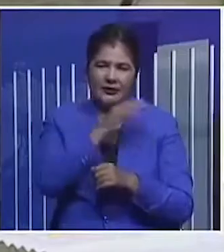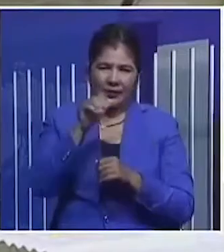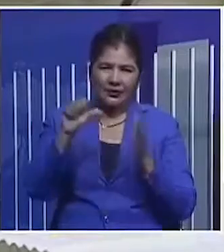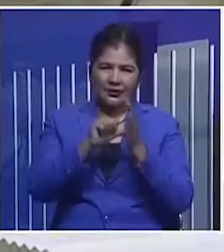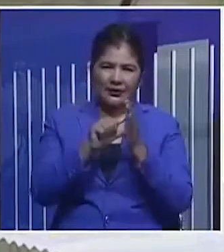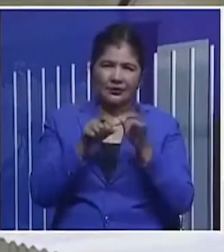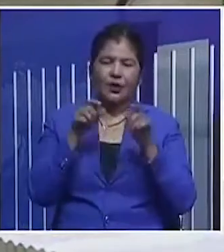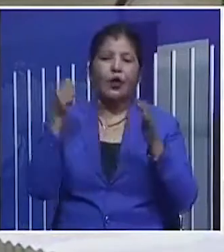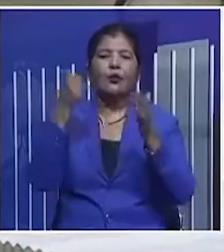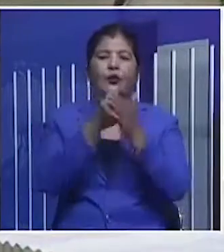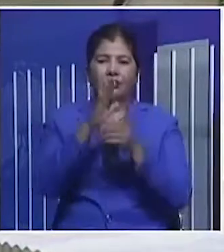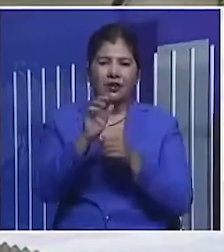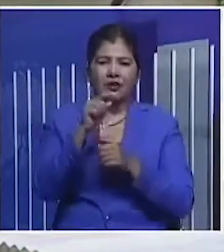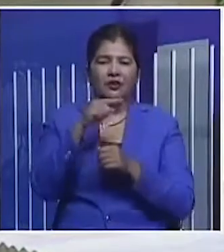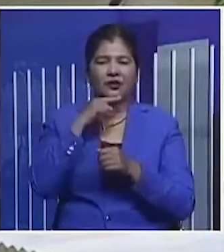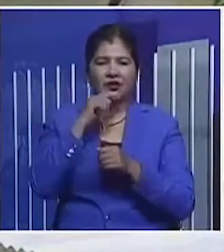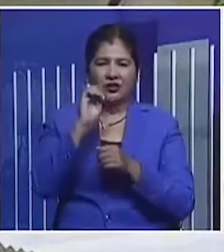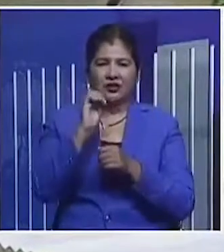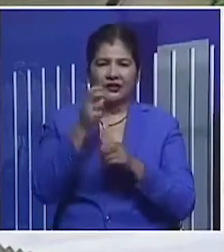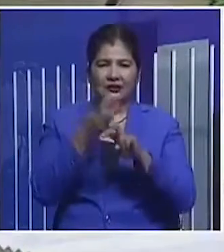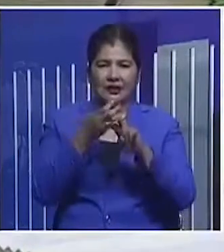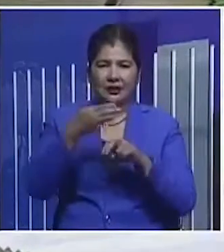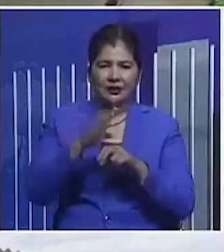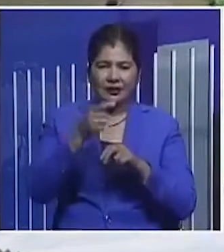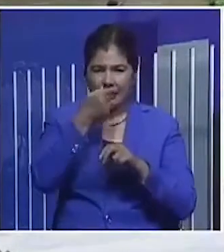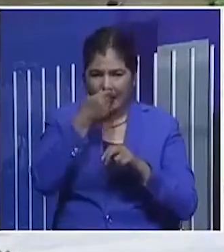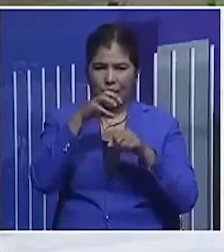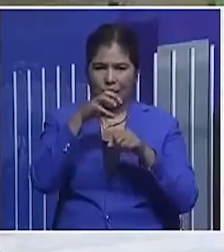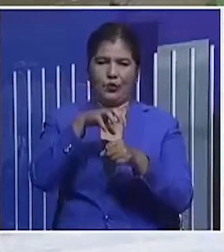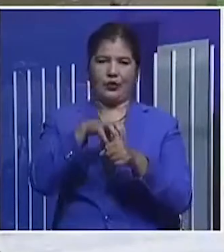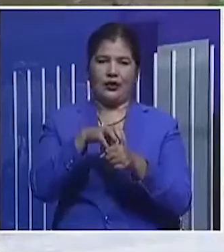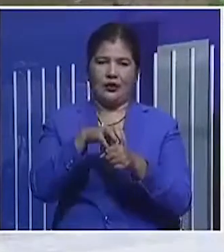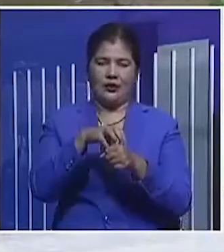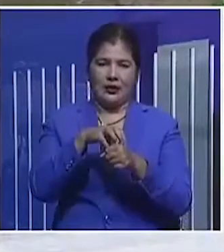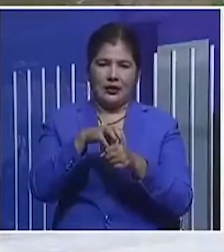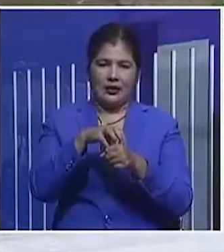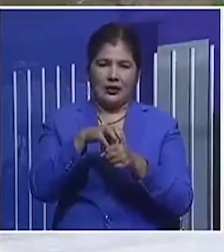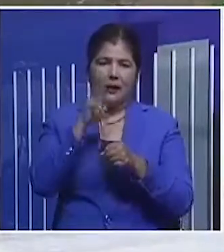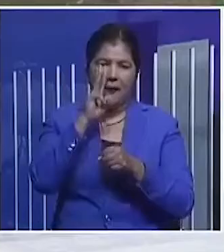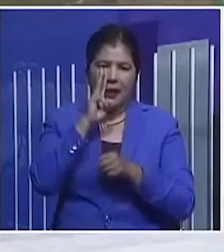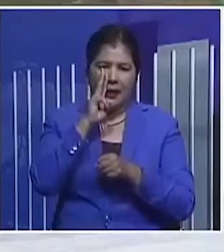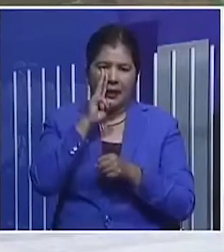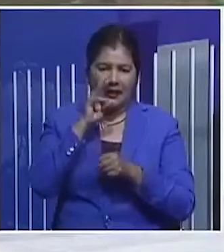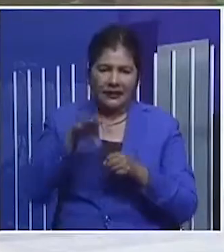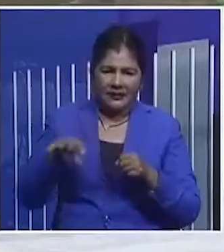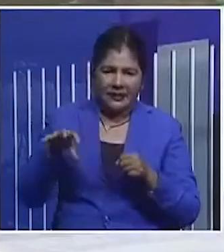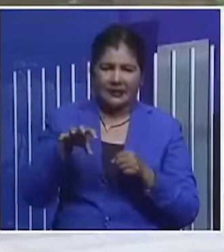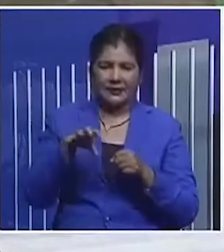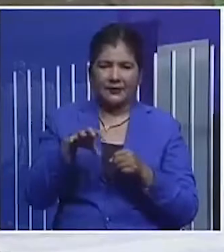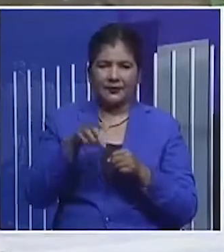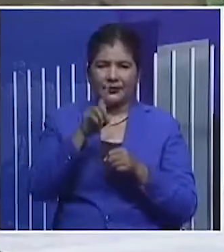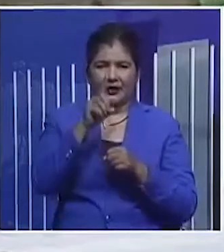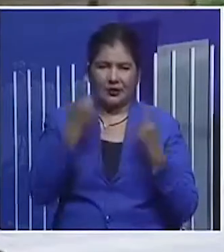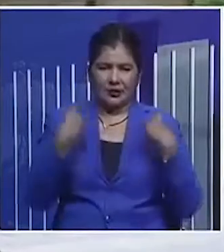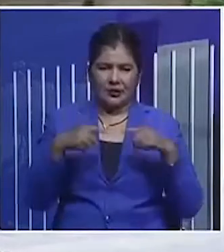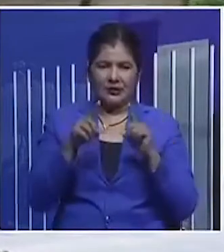आइपुग्छ, तर नसक्ने मान्छेलाई त अलिक गाह्रो नै हुन्छ। त्यसैले हाम्रो आफ्नो गाउँ वडा छ, वडामै स्थानीय एउटा